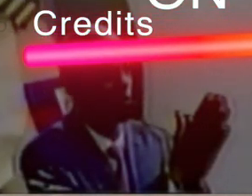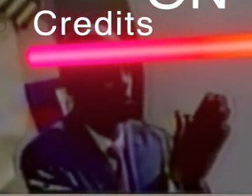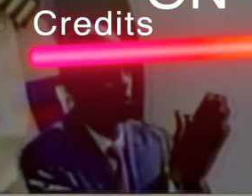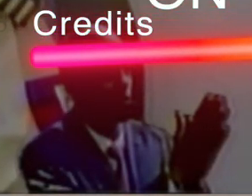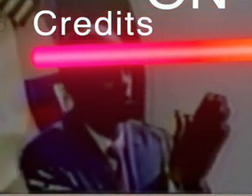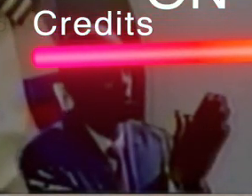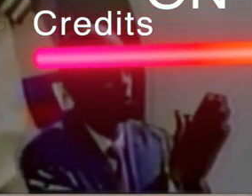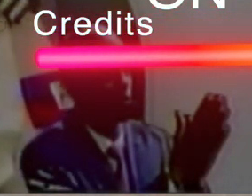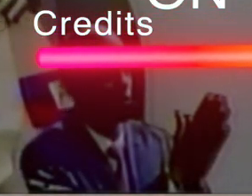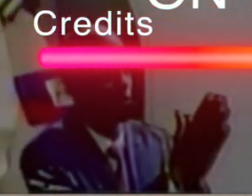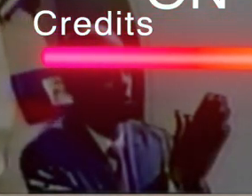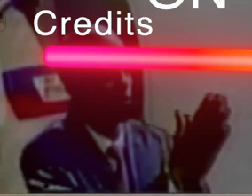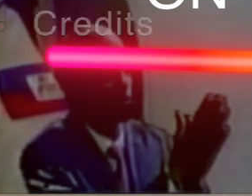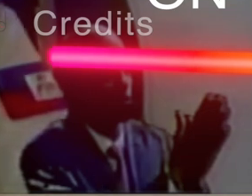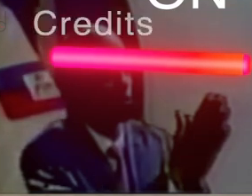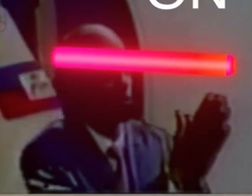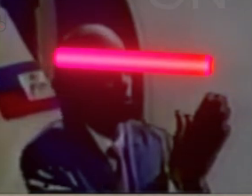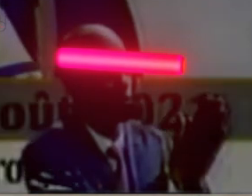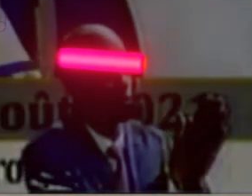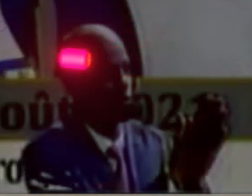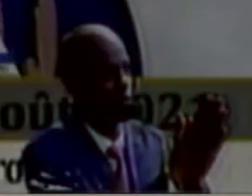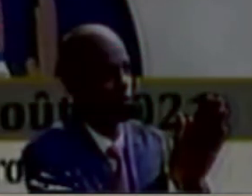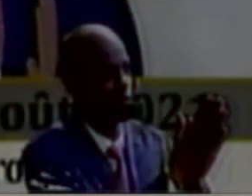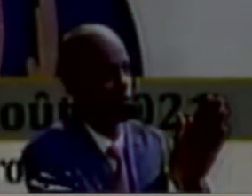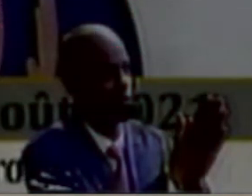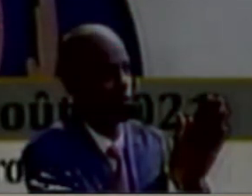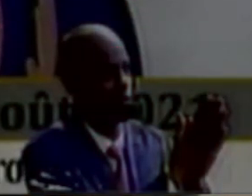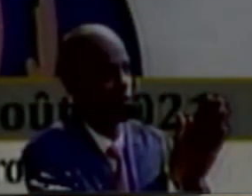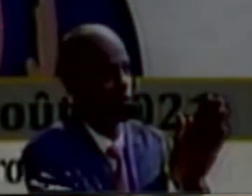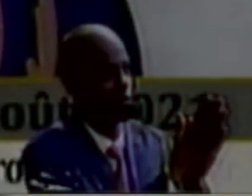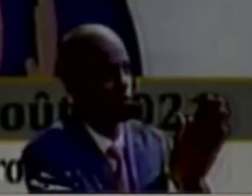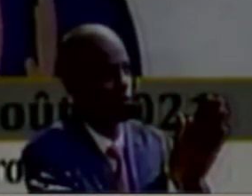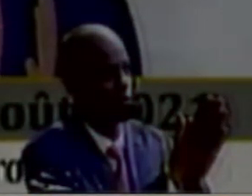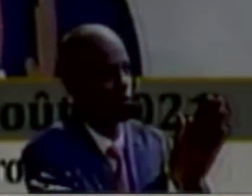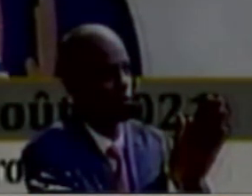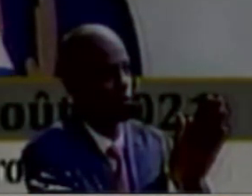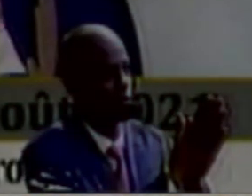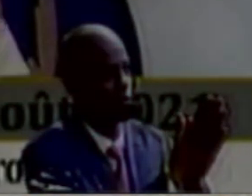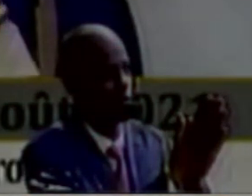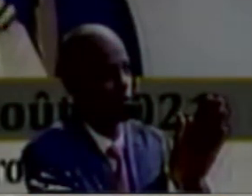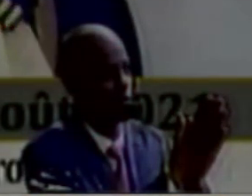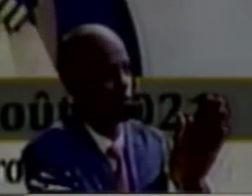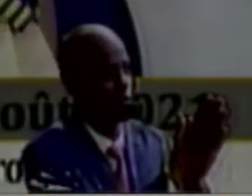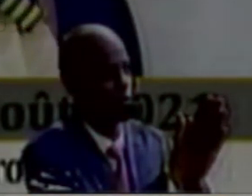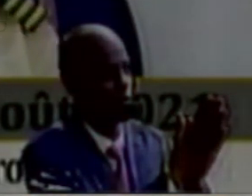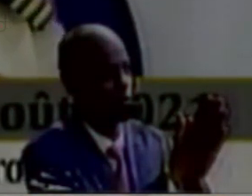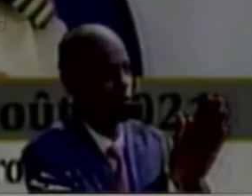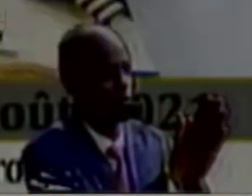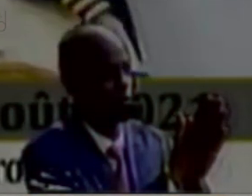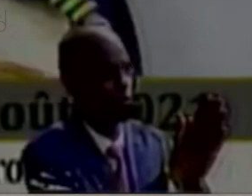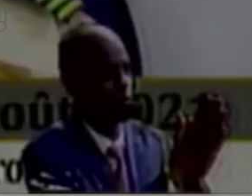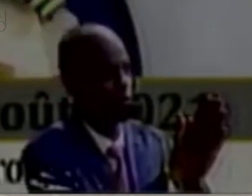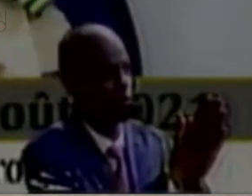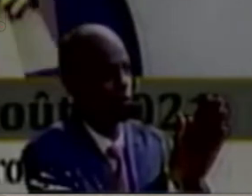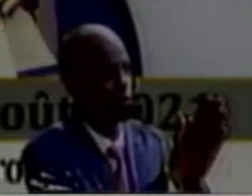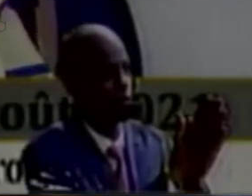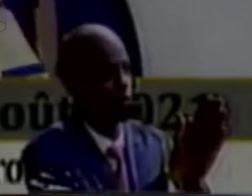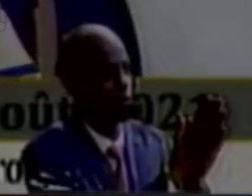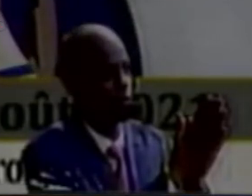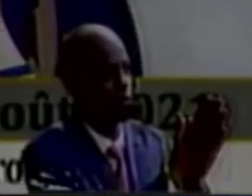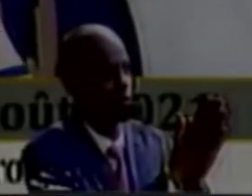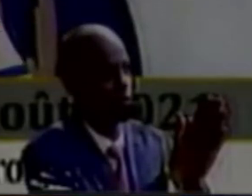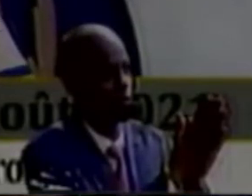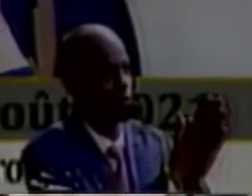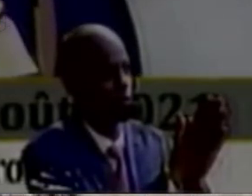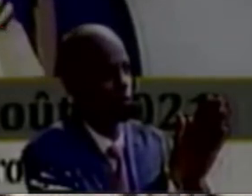les policiers qui sont victimes dans le Grand Sud là, ensemble avec la famille, pour capable faire aide, arriver à joindre. Aide ça, que les gens